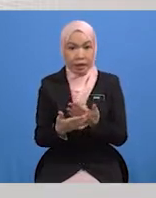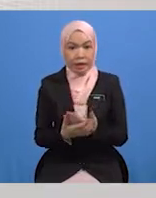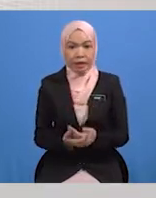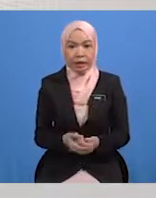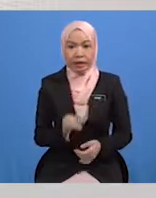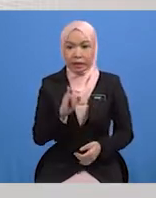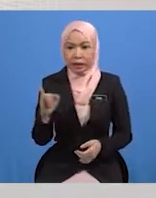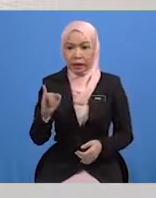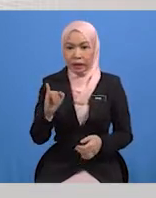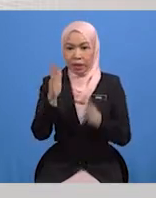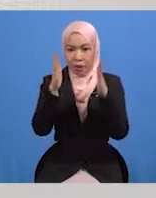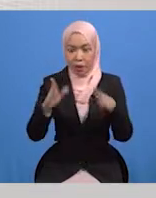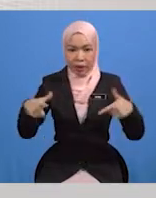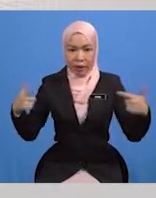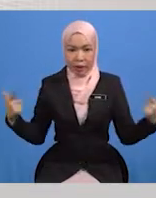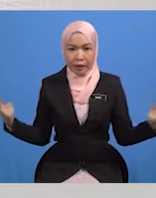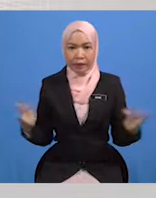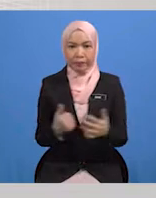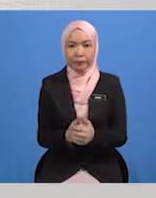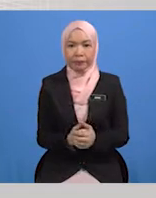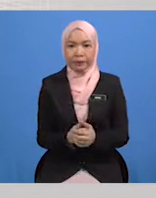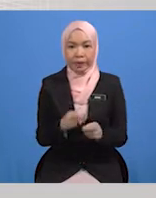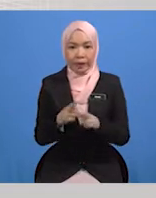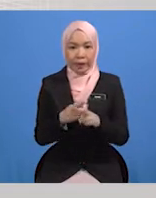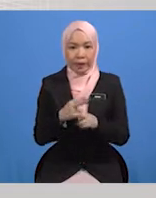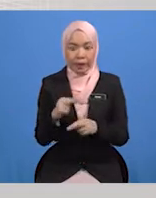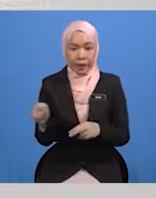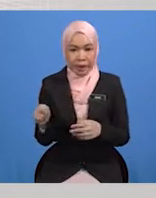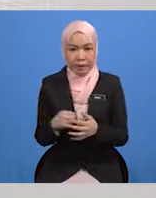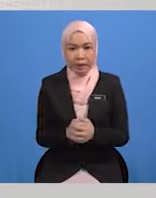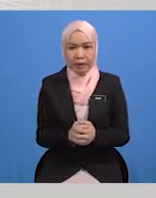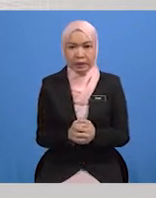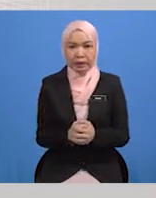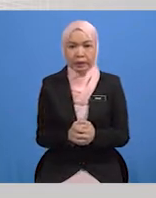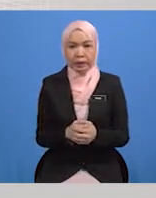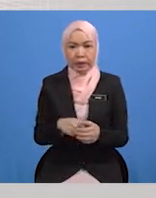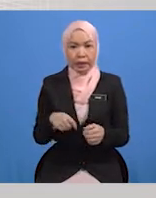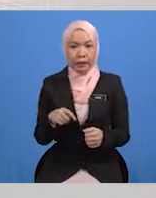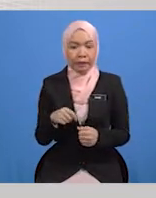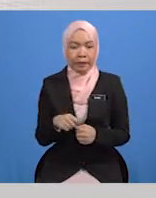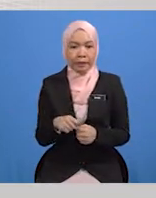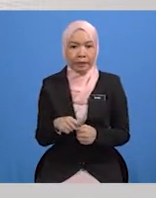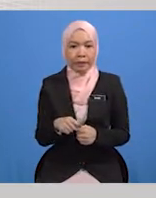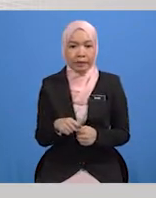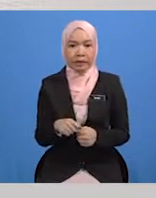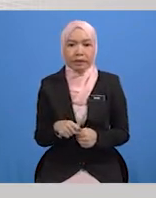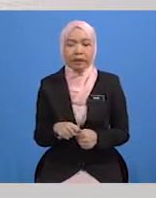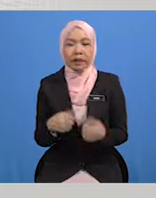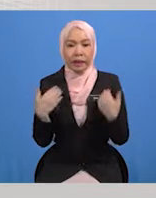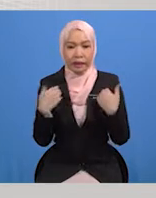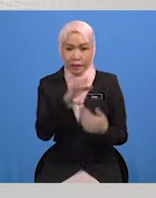Huraian kontra, iaitu huraian yang bersifat kesan negatif. Sekiranya